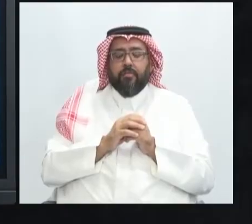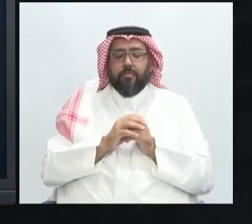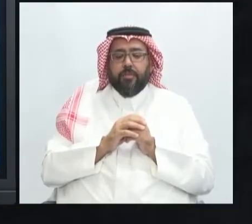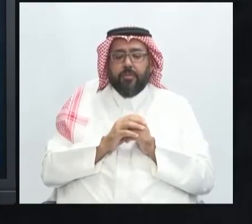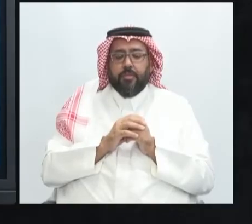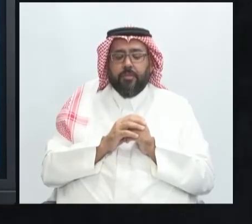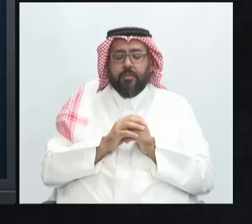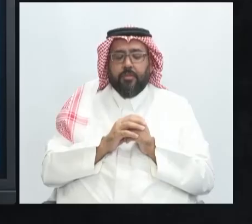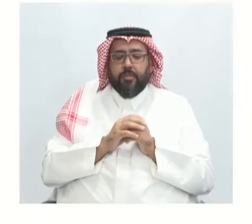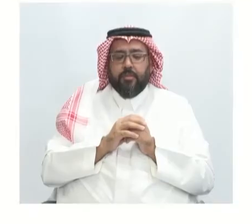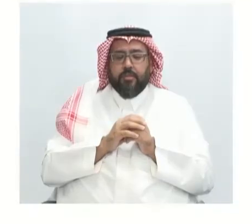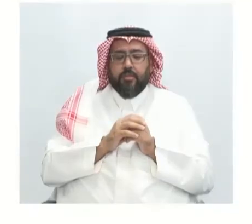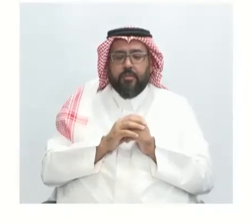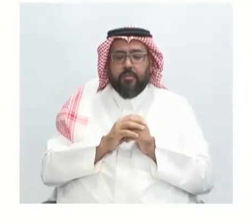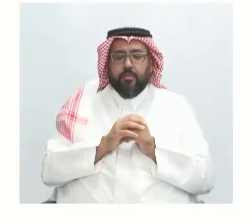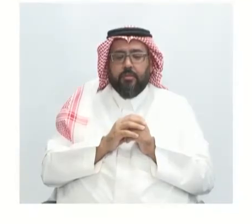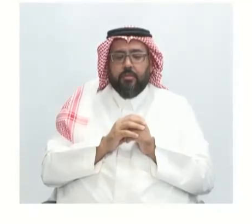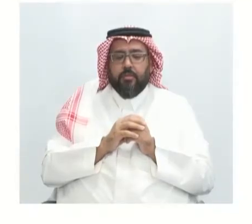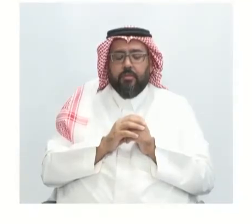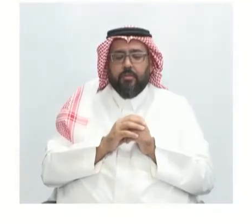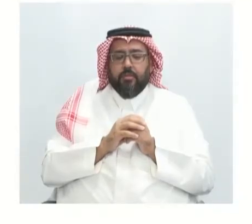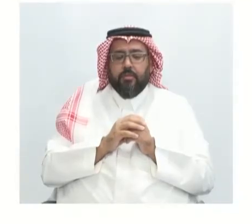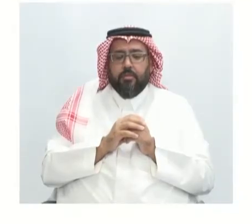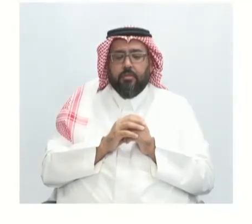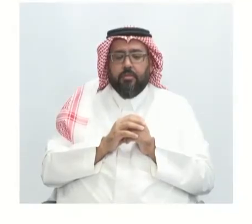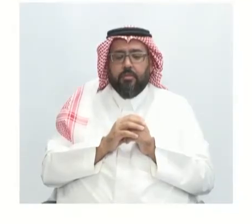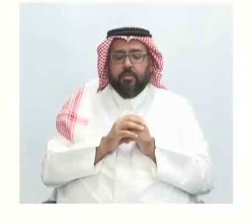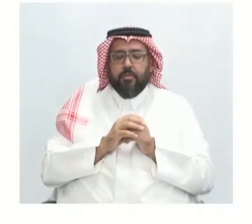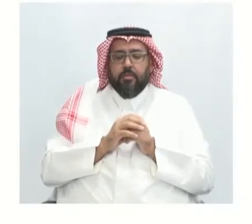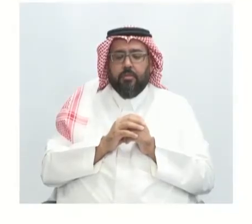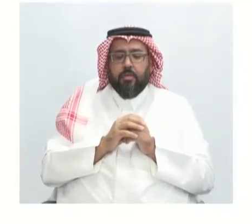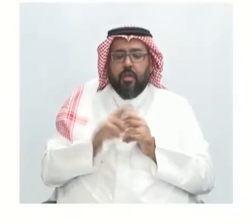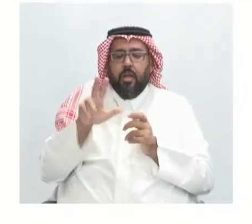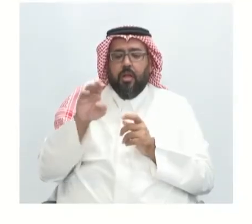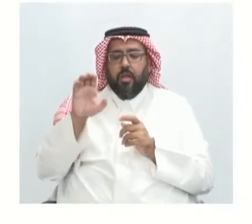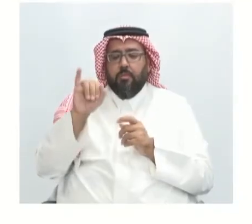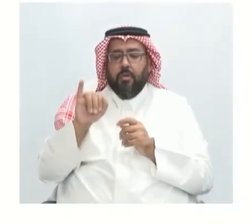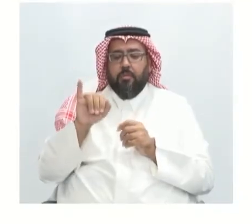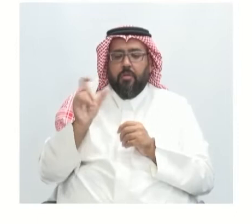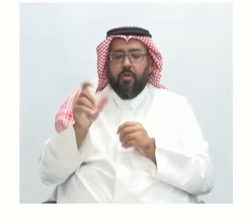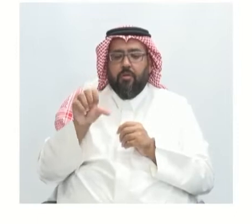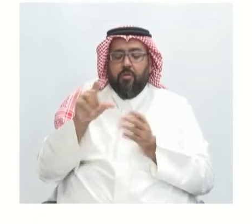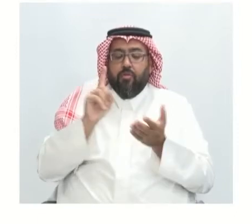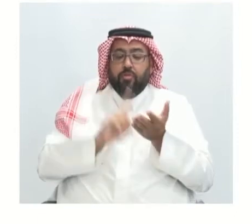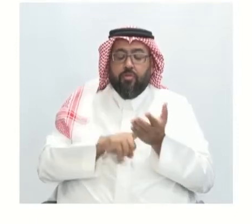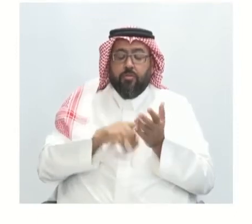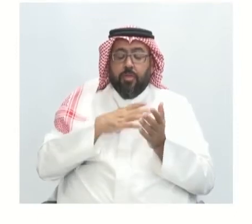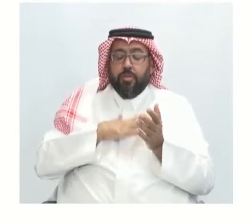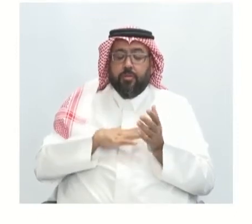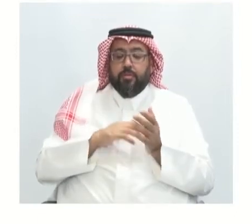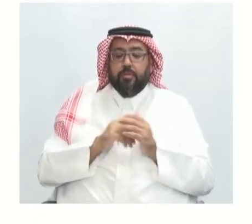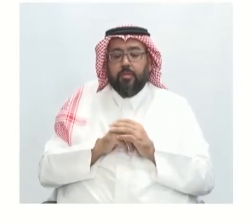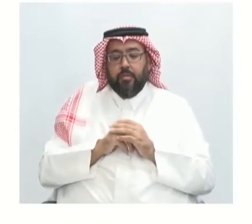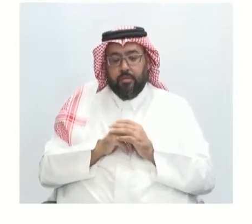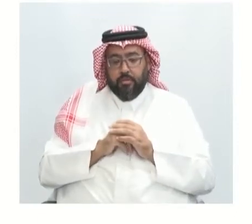الرضا بقضاء الله سبحانه وتعالى وقدره طيب الحكمه من وجوه بالصبر شرع الله الصبر